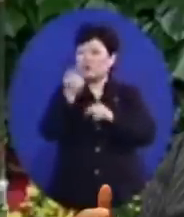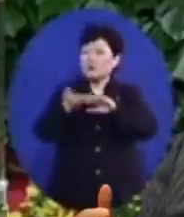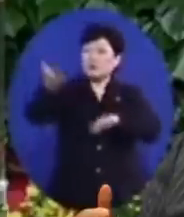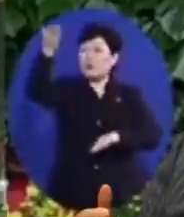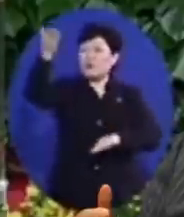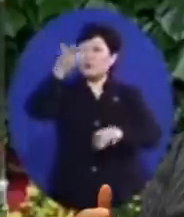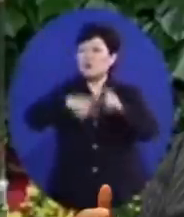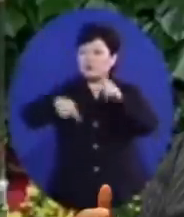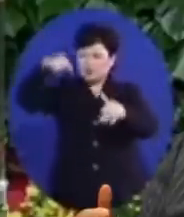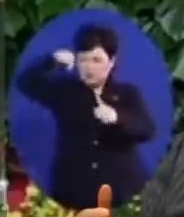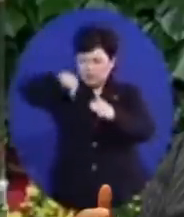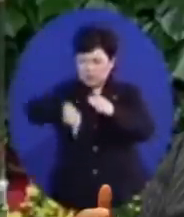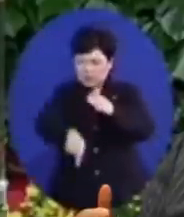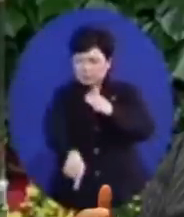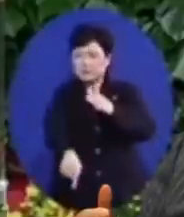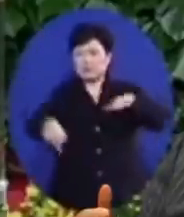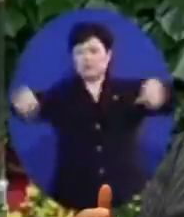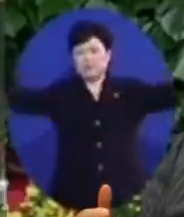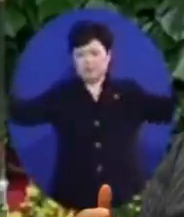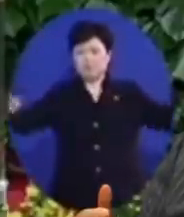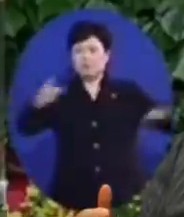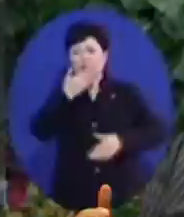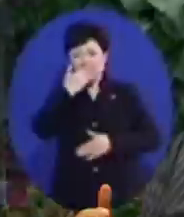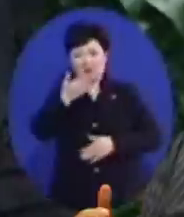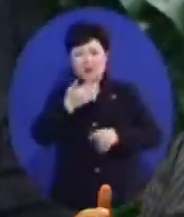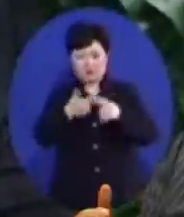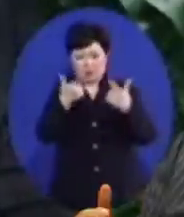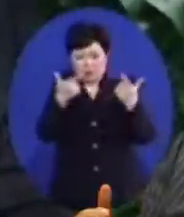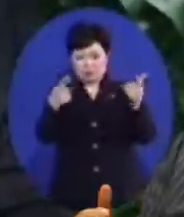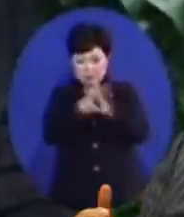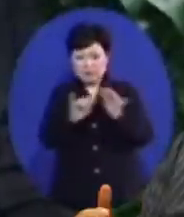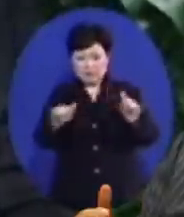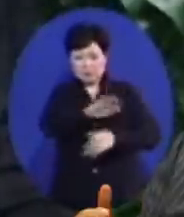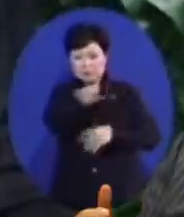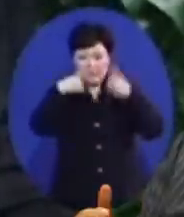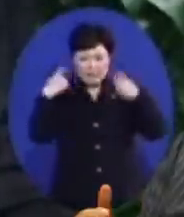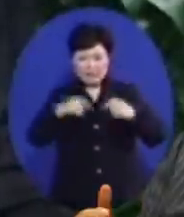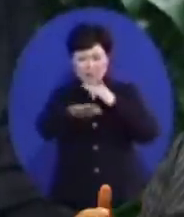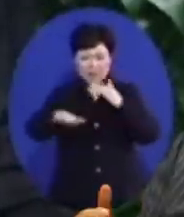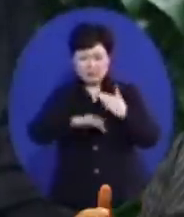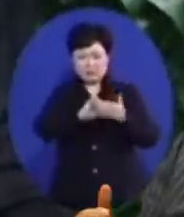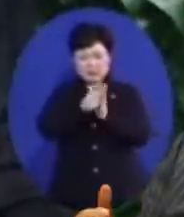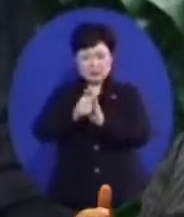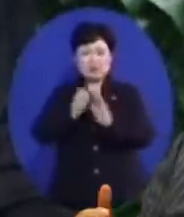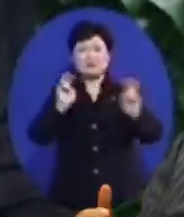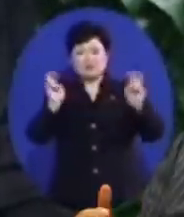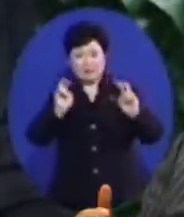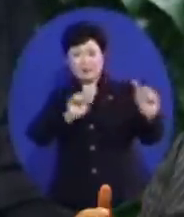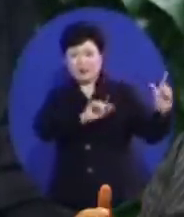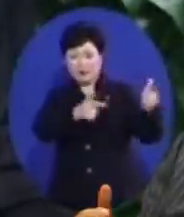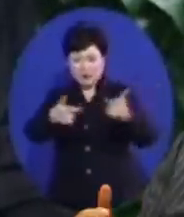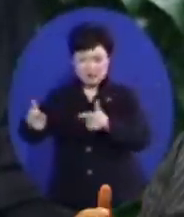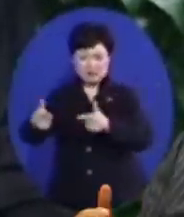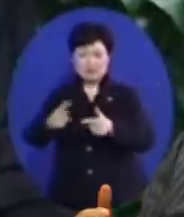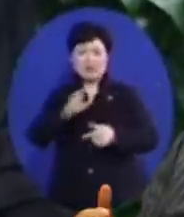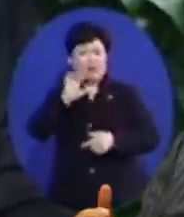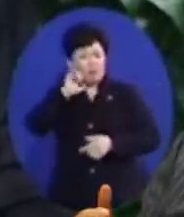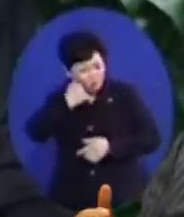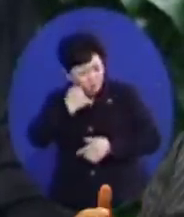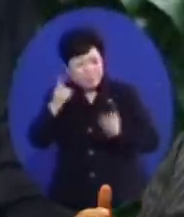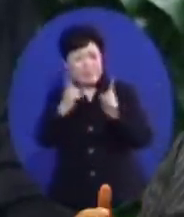깊은 공중으로 날아올라가는 것입니다. 우리 예수 믿는 사람은 우리에게 개인, 가정, 생활, 자녀, 사업 여러 가지 폭풍우가